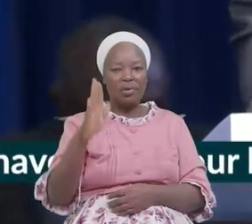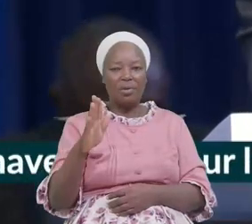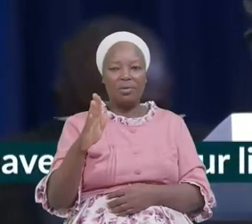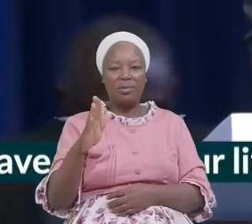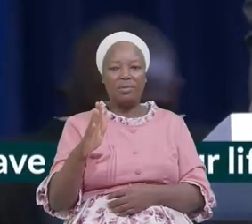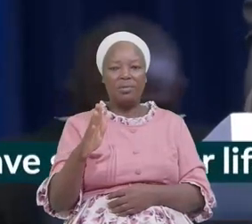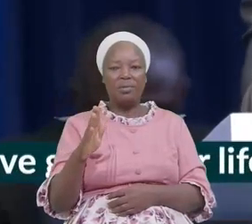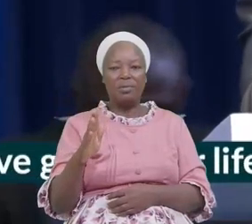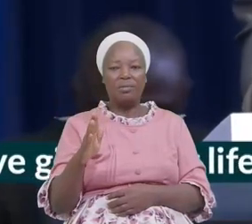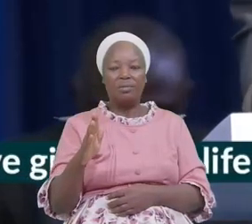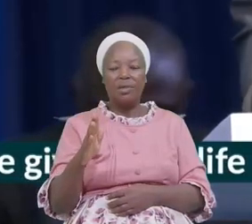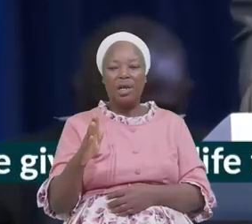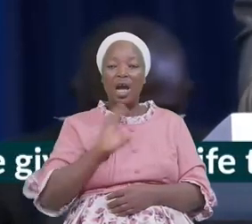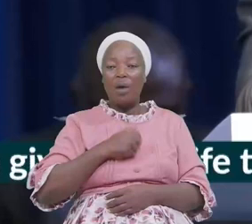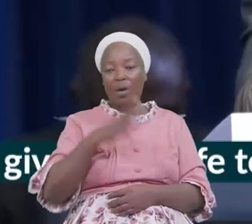Comme je vous l'ai déjà dit,